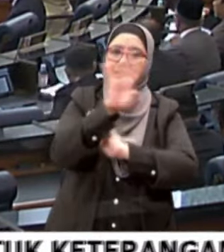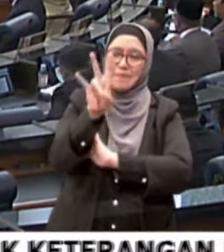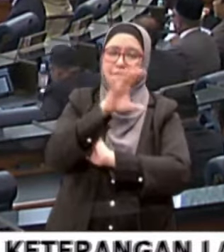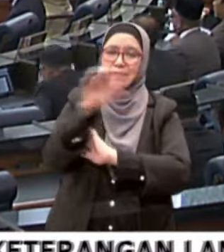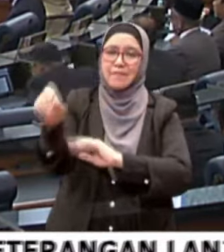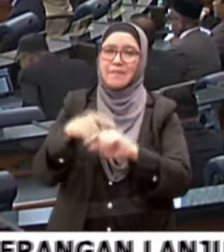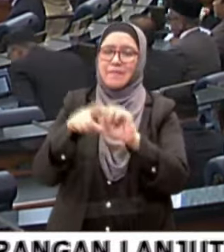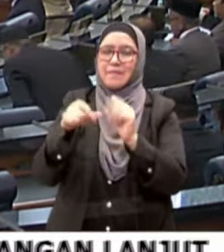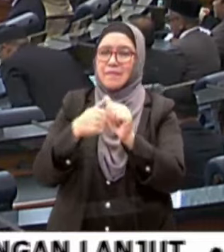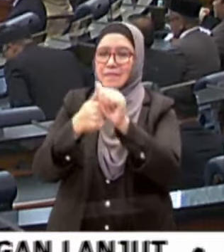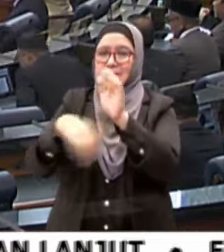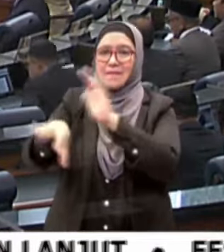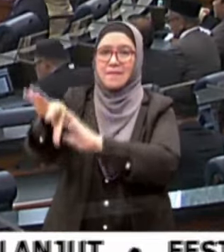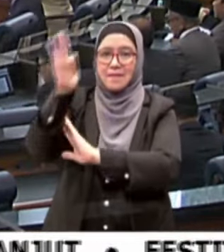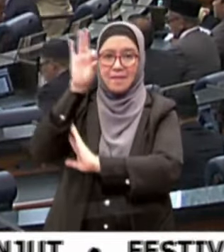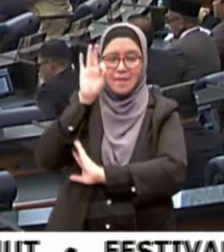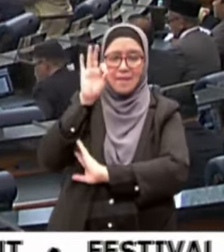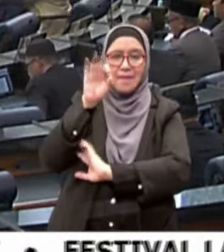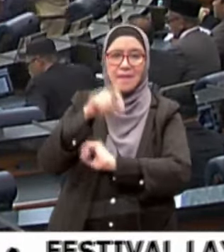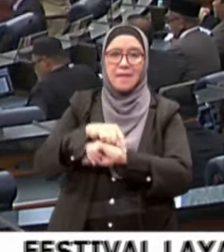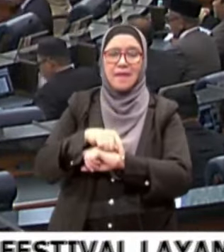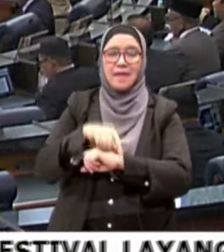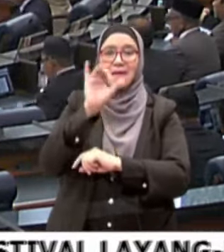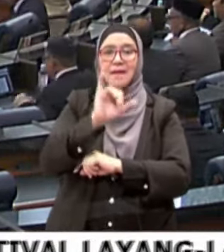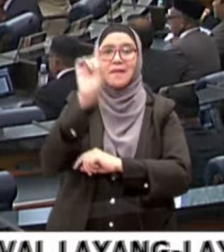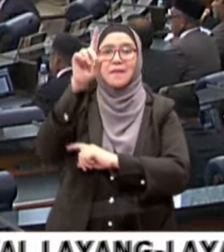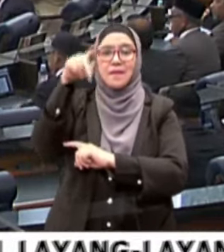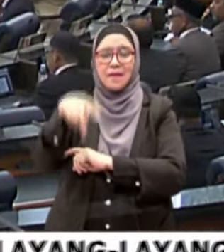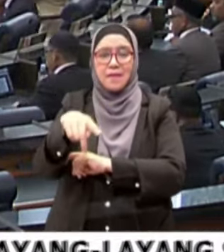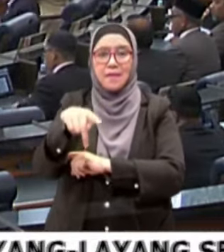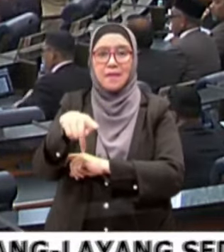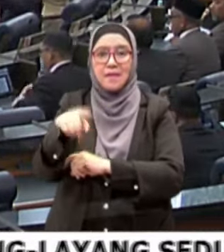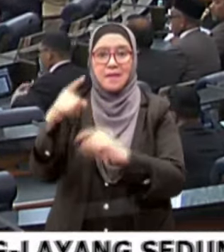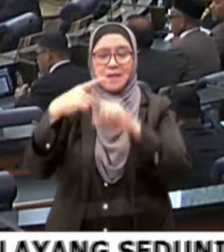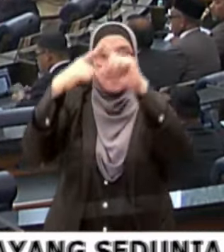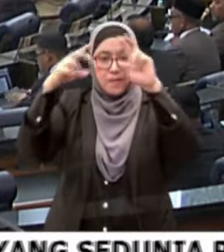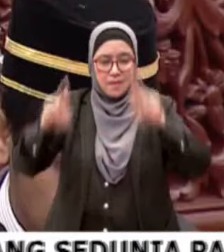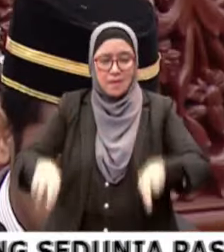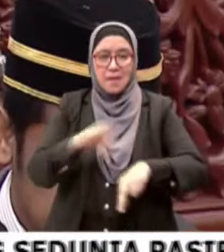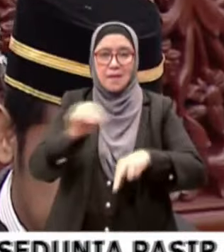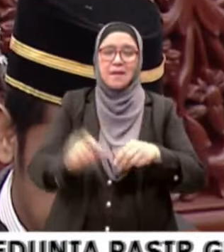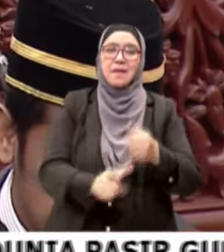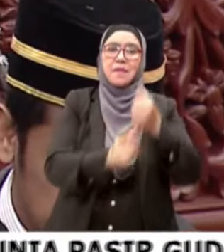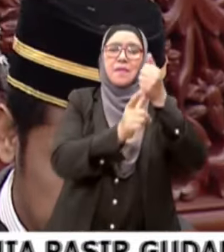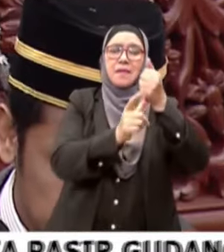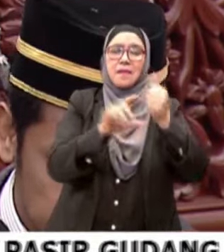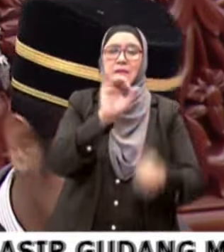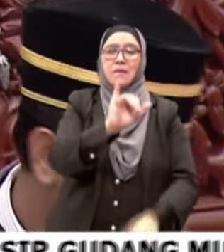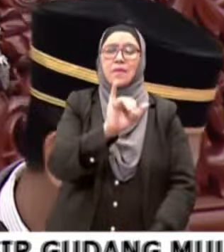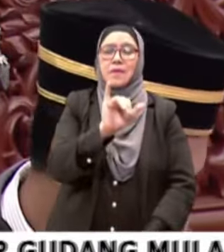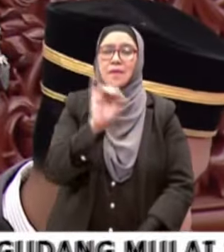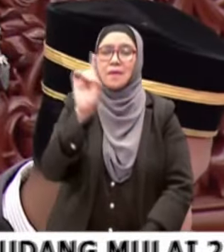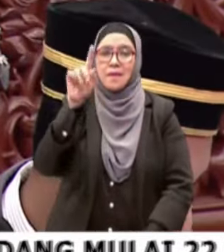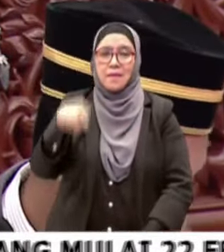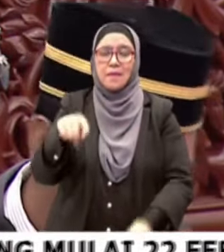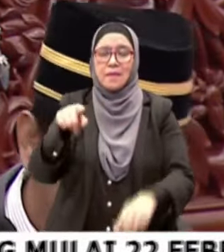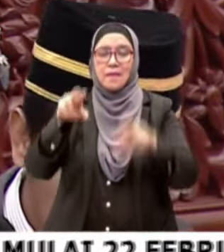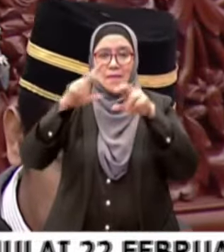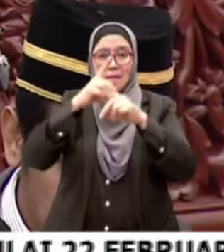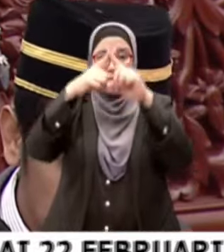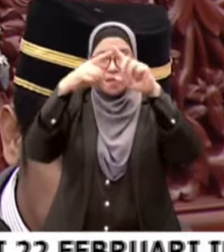yang dibutuhkan dewan rakyat dan timbalan Tuan yang lalu saya dengan ini mengesahkan kepada